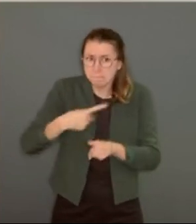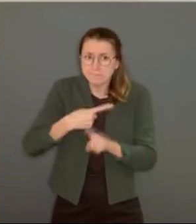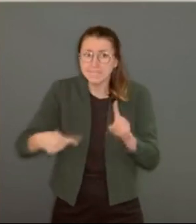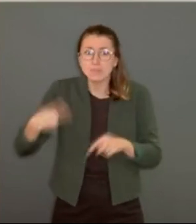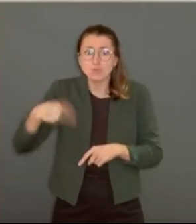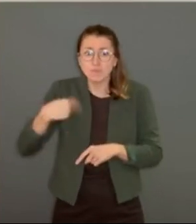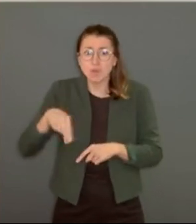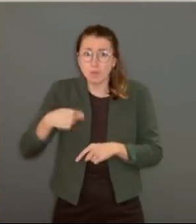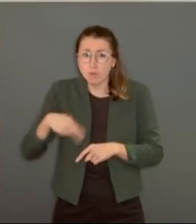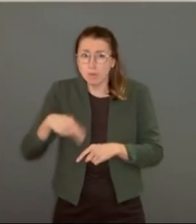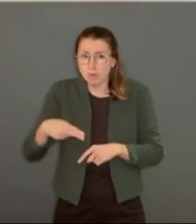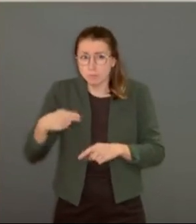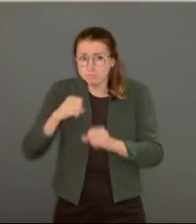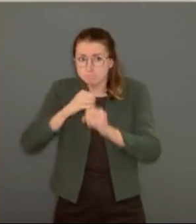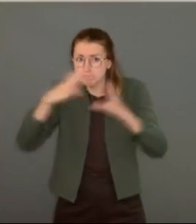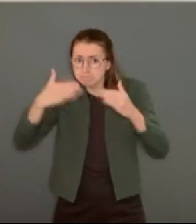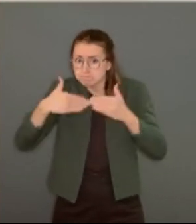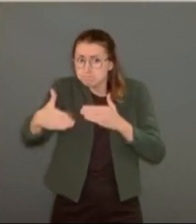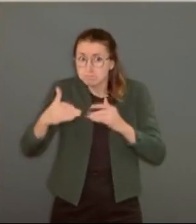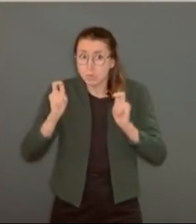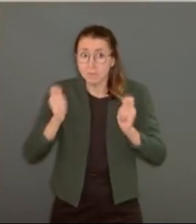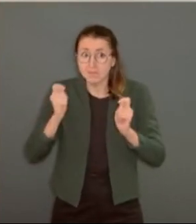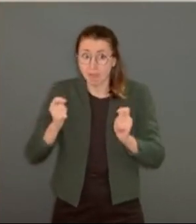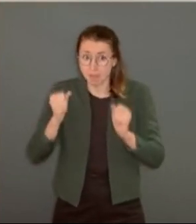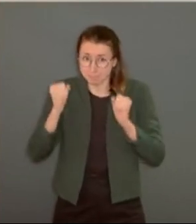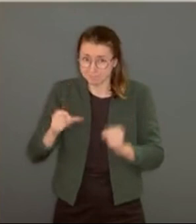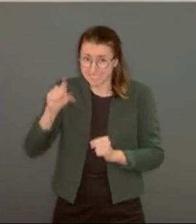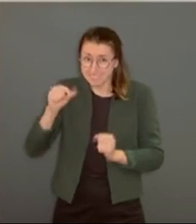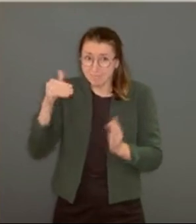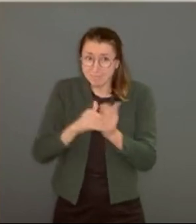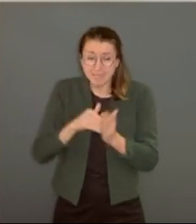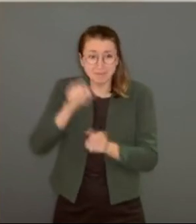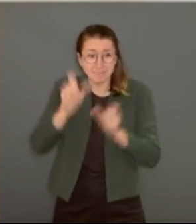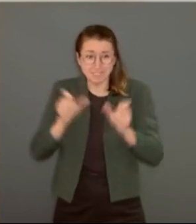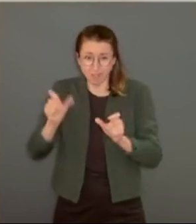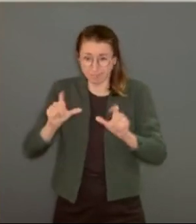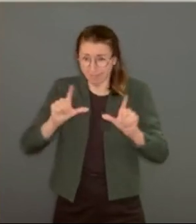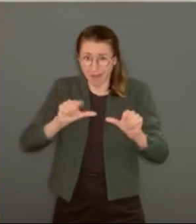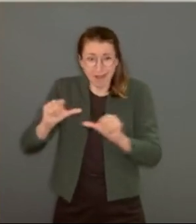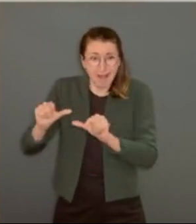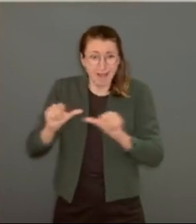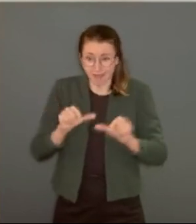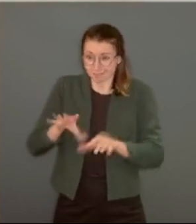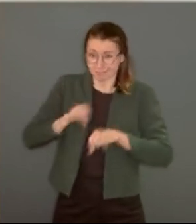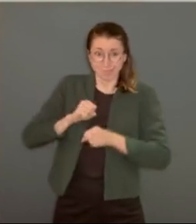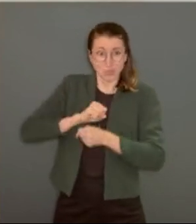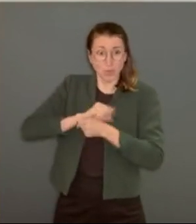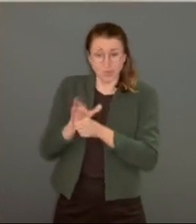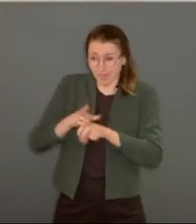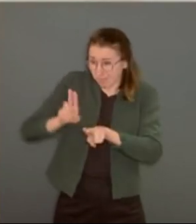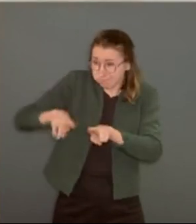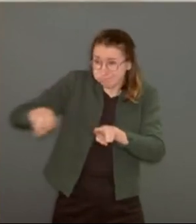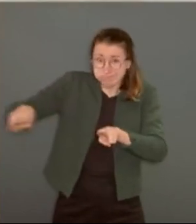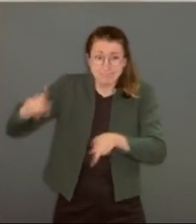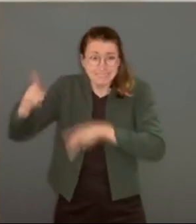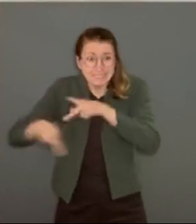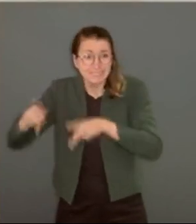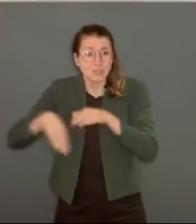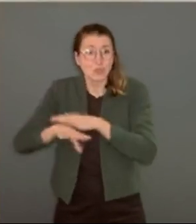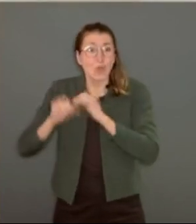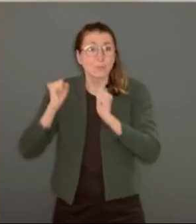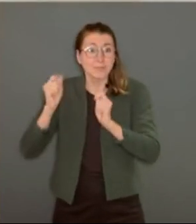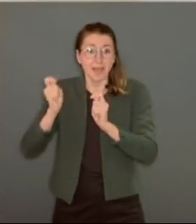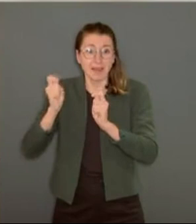aura 10 000 personnes atteintes du virus Covid qui seront dans nos hôpitaux, 2800